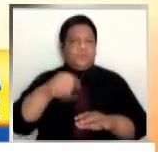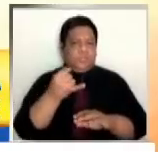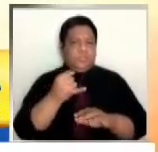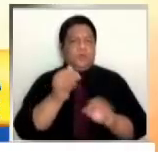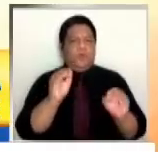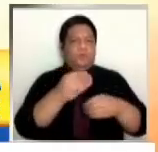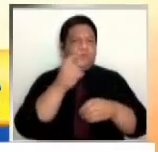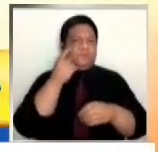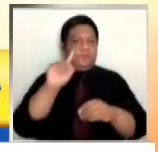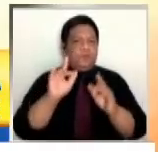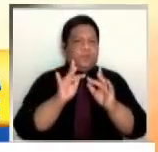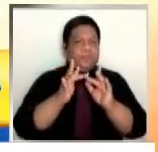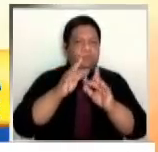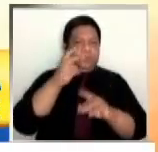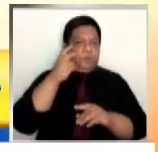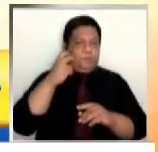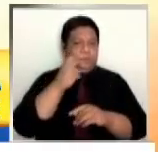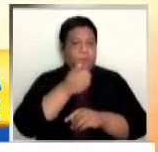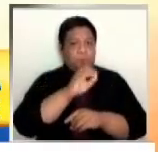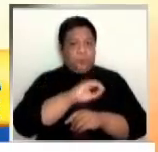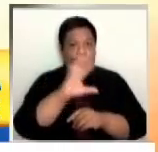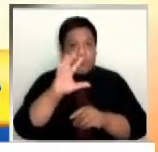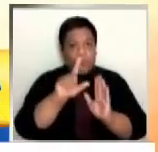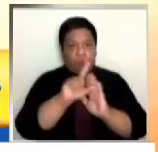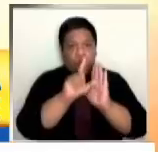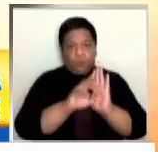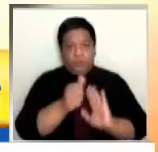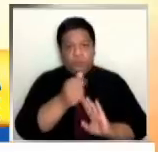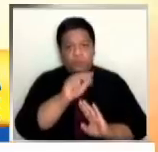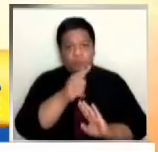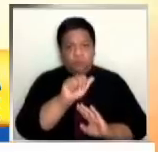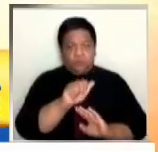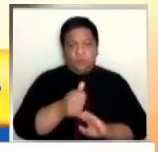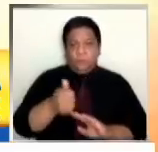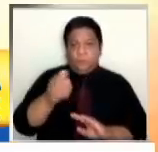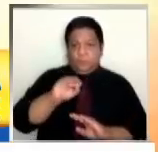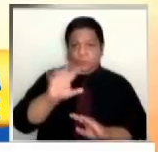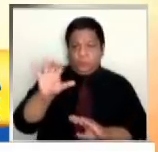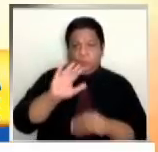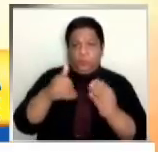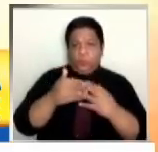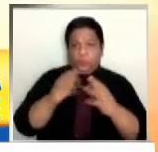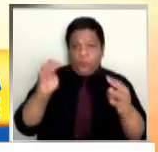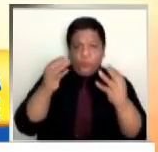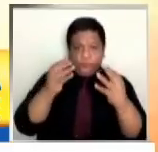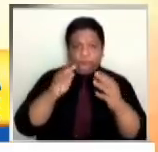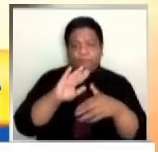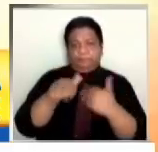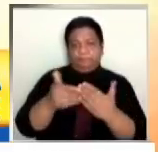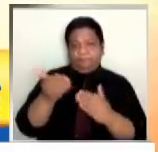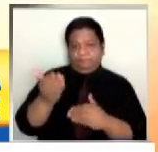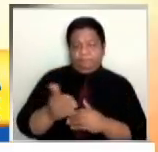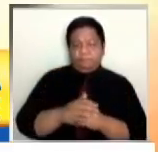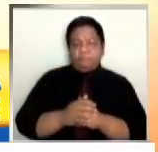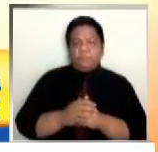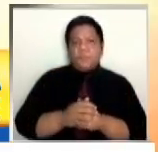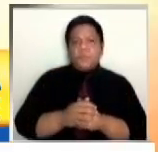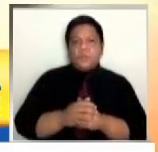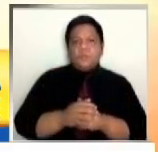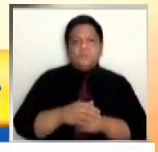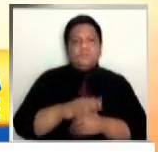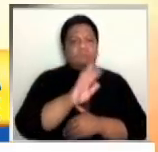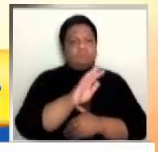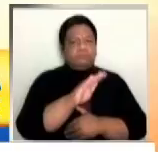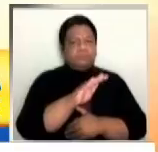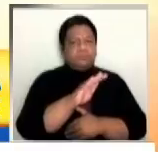Angela. Magandang umaga, Ms. Maris, at sa lahat ng nanonood sa Unang Hirit. Attorney, una po sa lahat, ano po ba ang dapat gawin sa